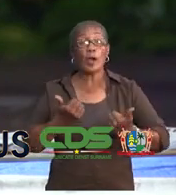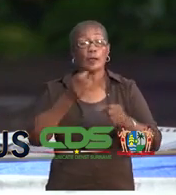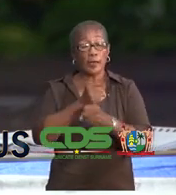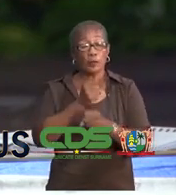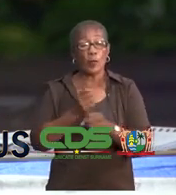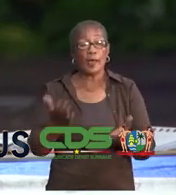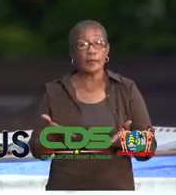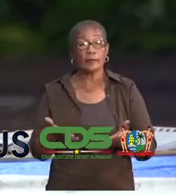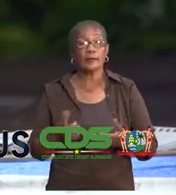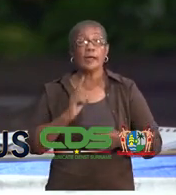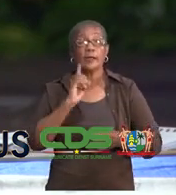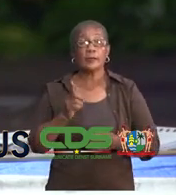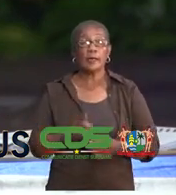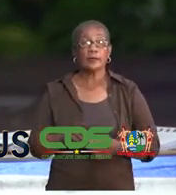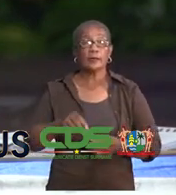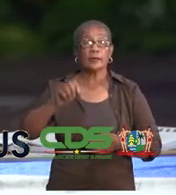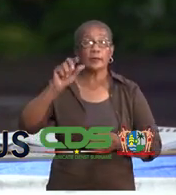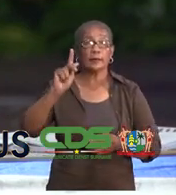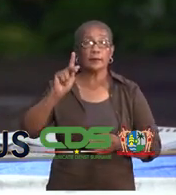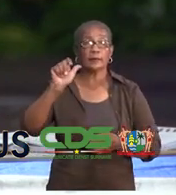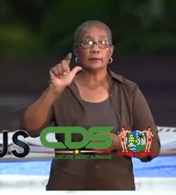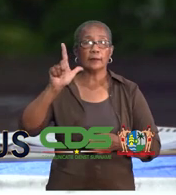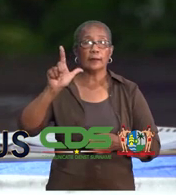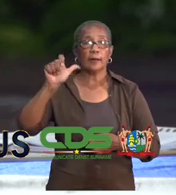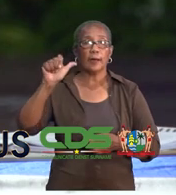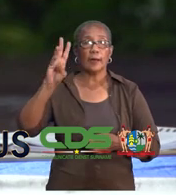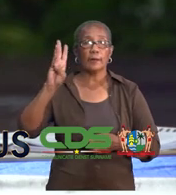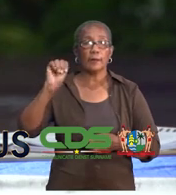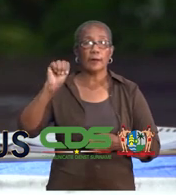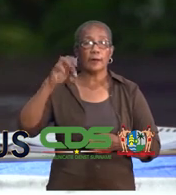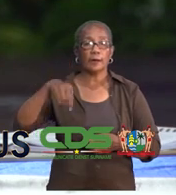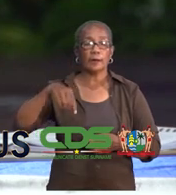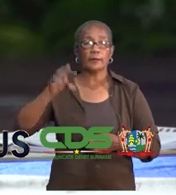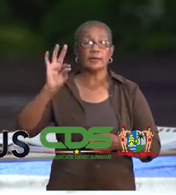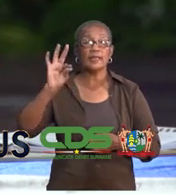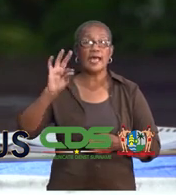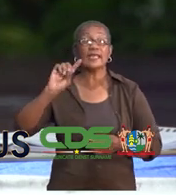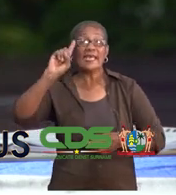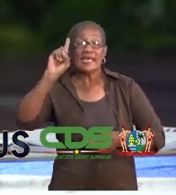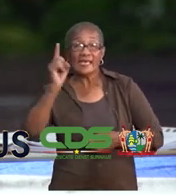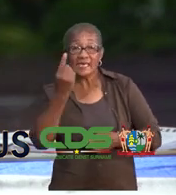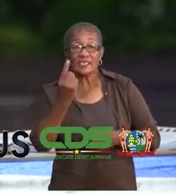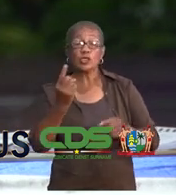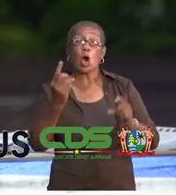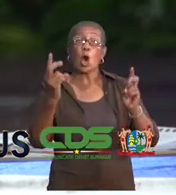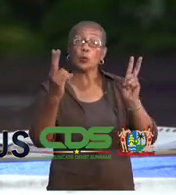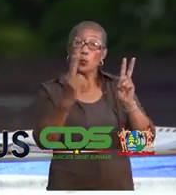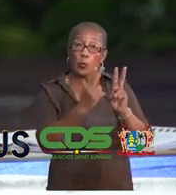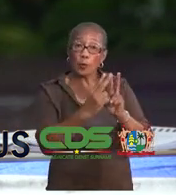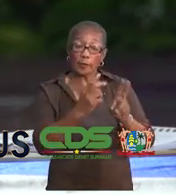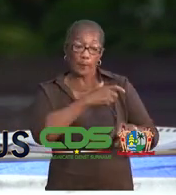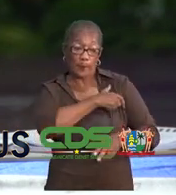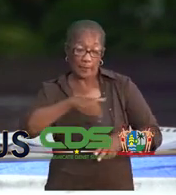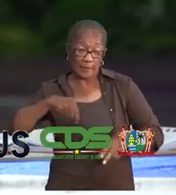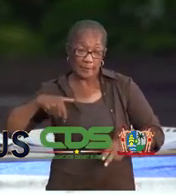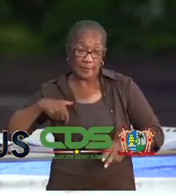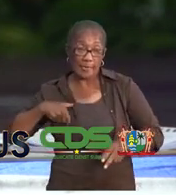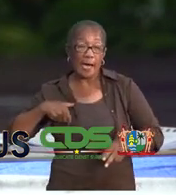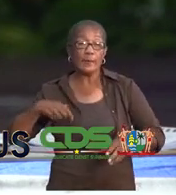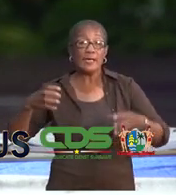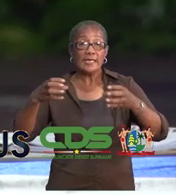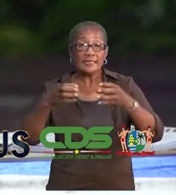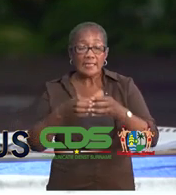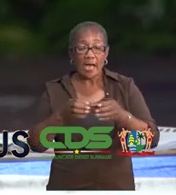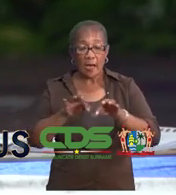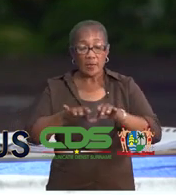opgepakt. Dat is dokter Kalla Barnett. Het zal de eerste ontmoeting zijn van de president van Suriname met de